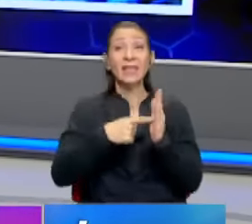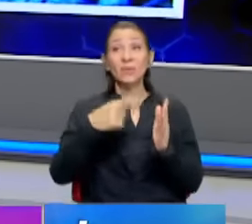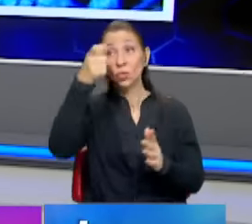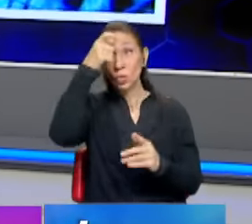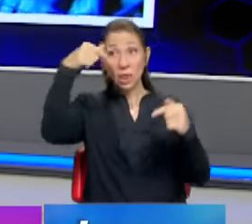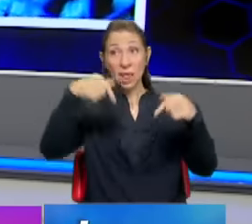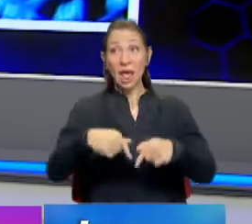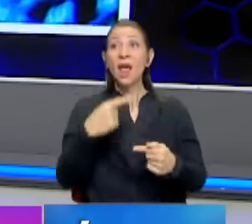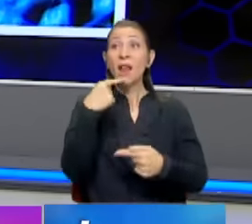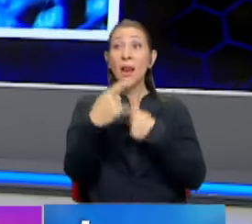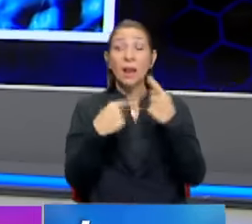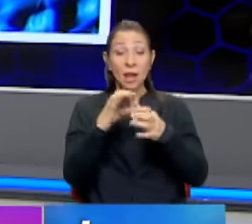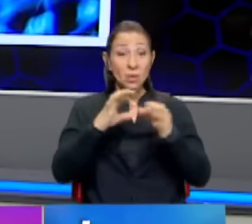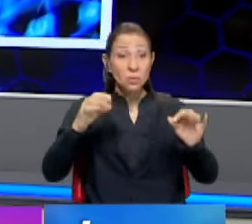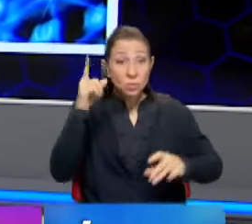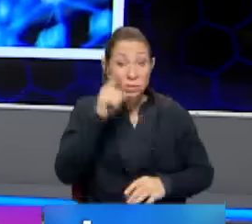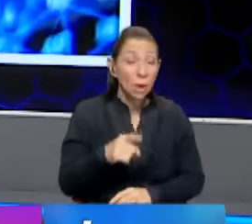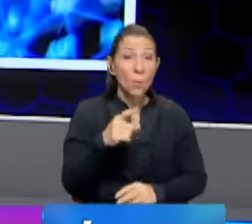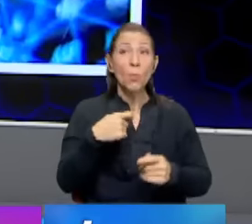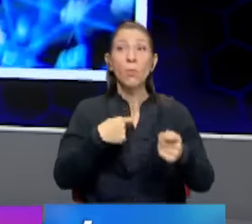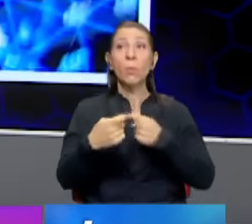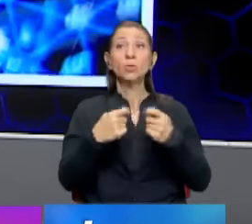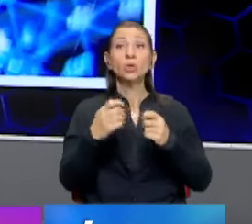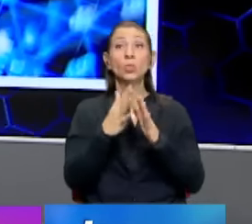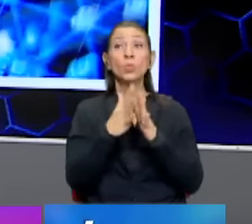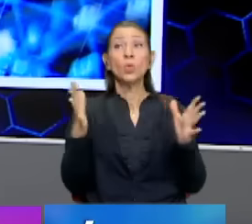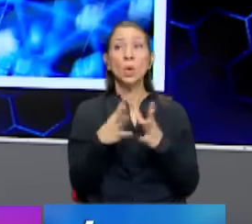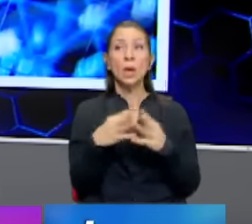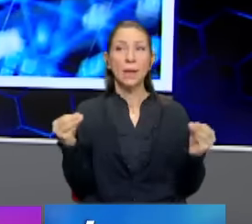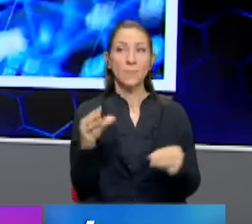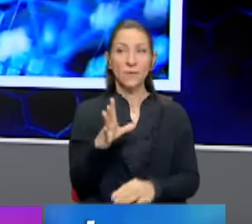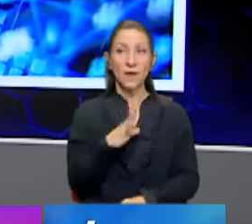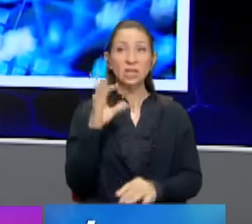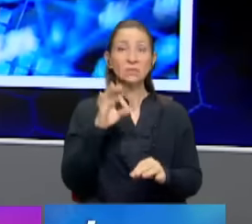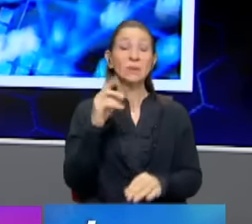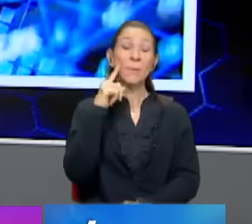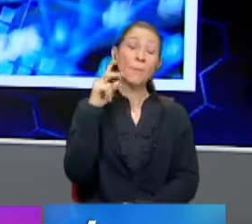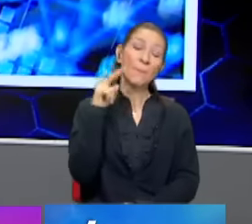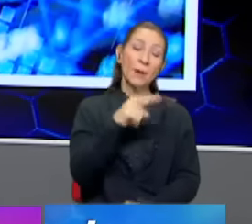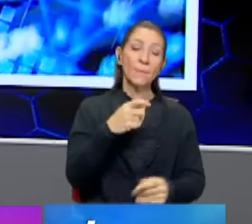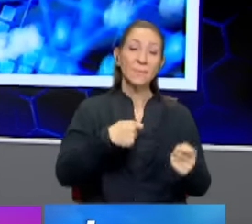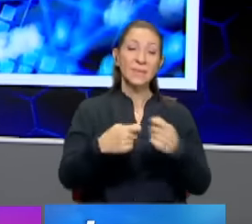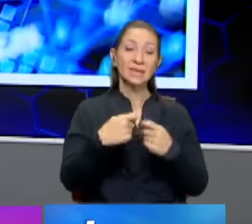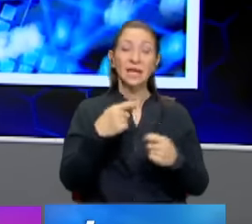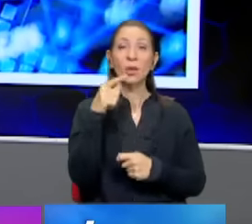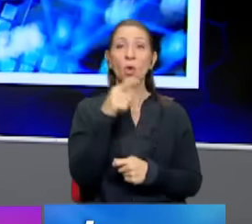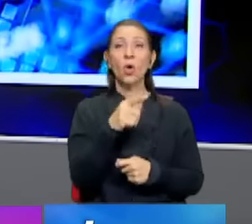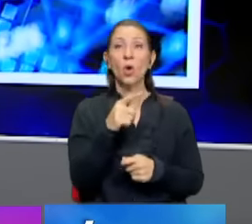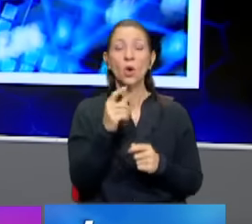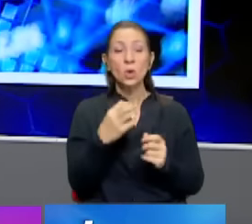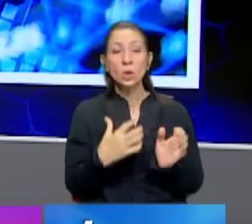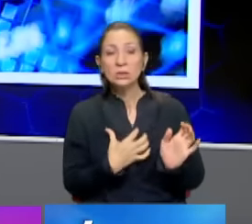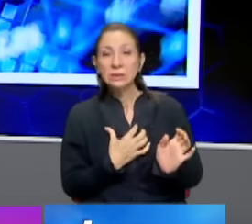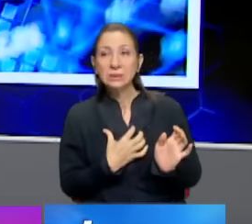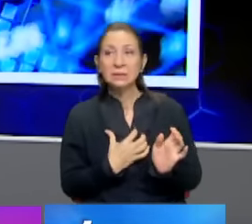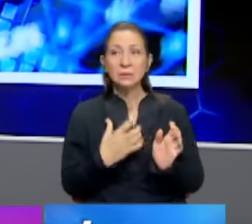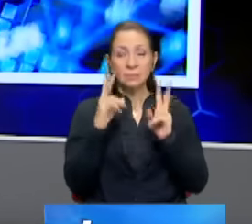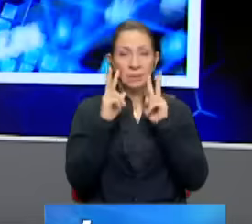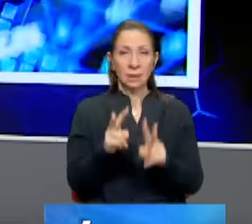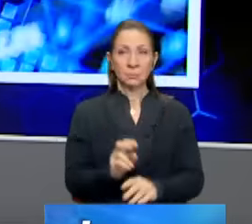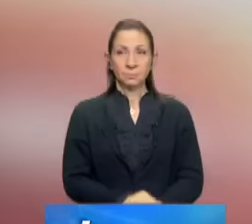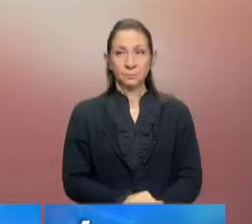Türkiye olacak sözleri nedeniyle borsada dün büyük kayıp yaşandı. Şimdi gelin piyasaların o güvercin tedirginliğine bakalım.